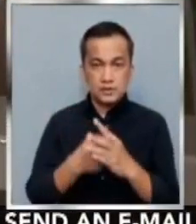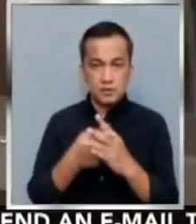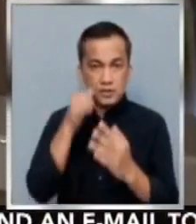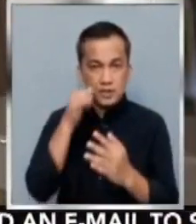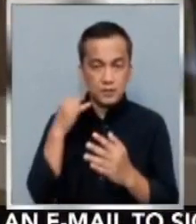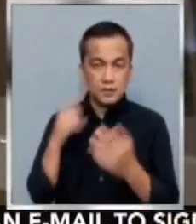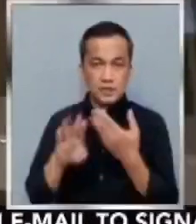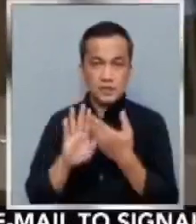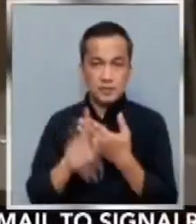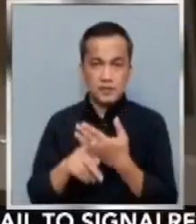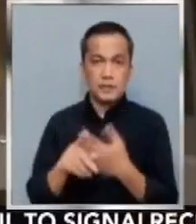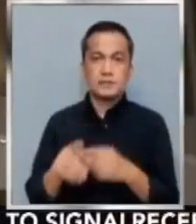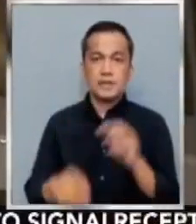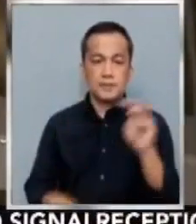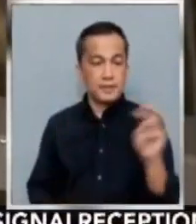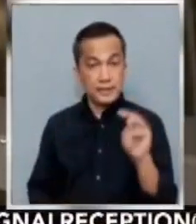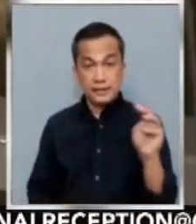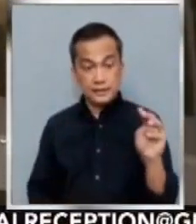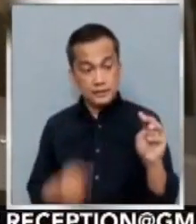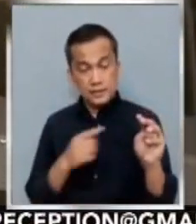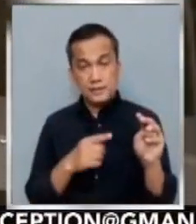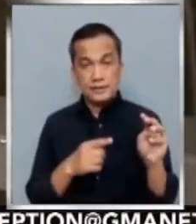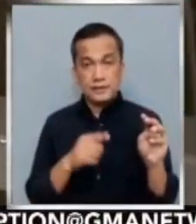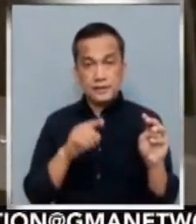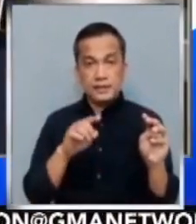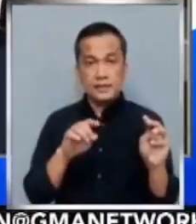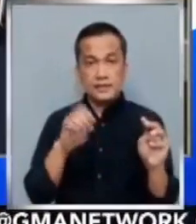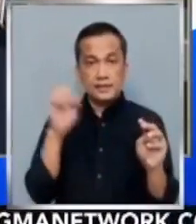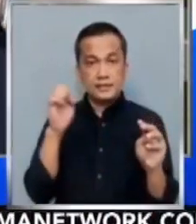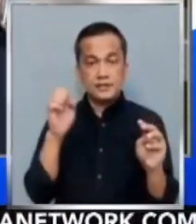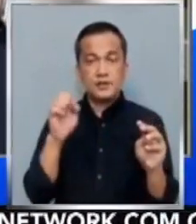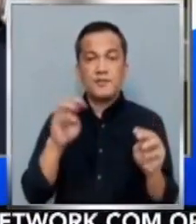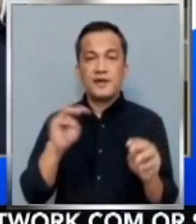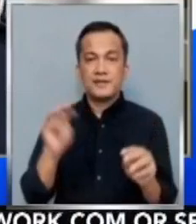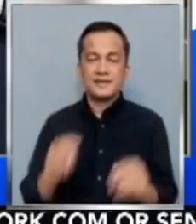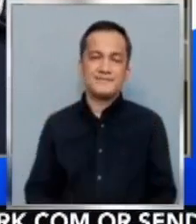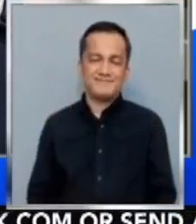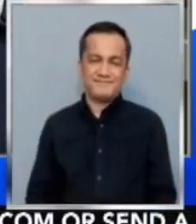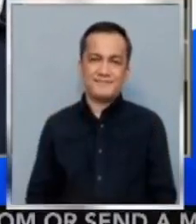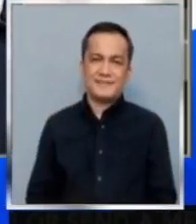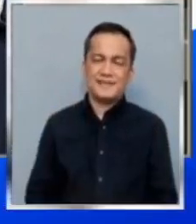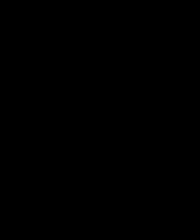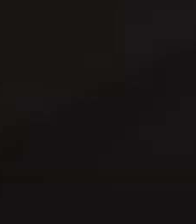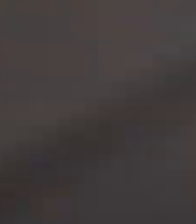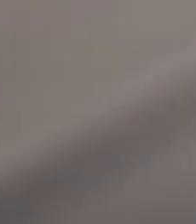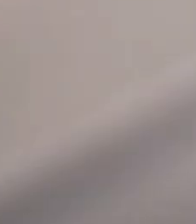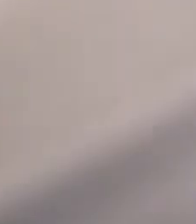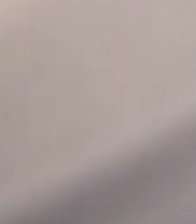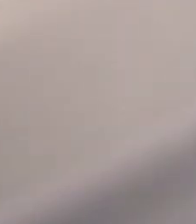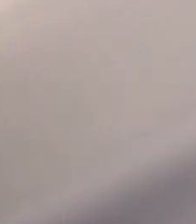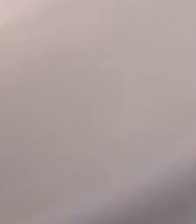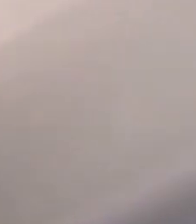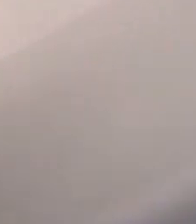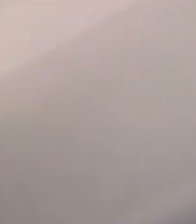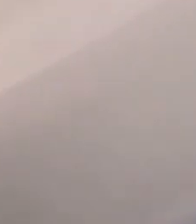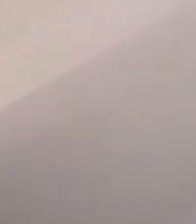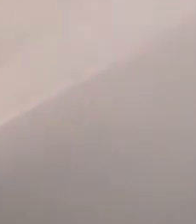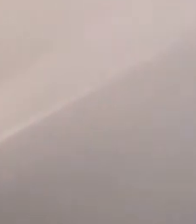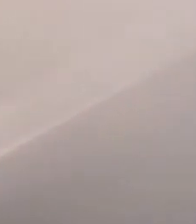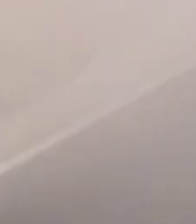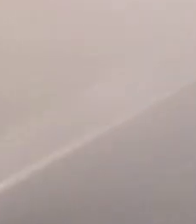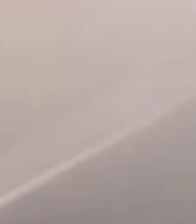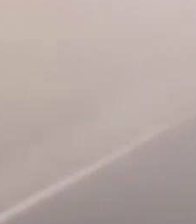sa Lunes o yung Easter Monday. Vicky? Ako, maraming salamat sa iyo, Maris Umali. Hindi natutulog ang mga